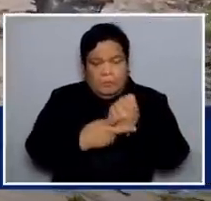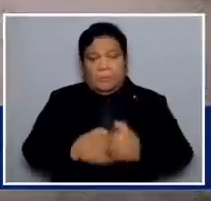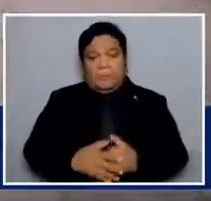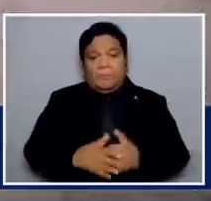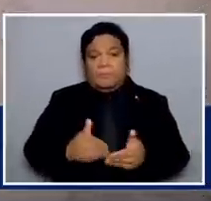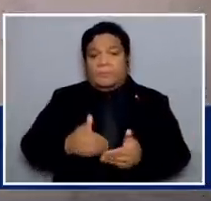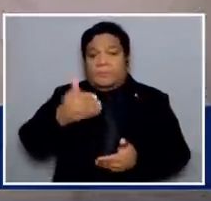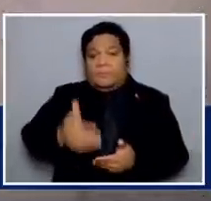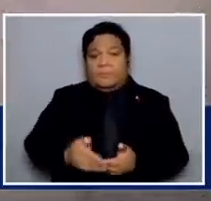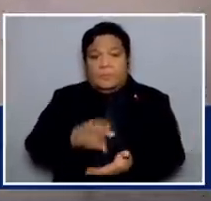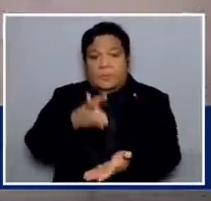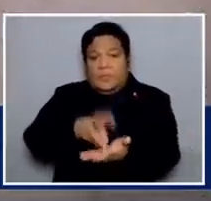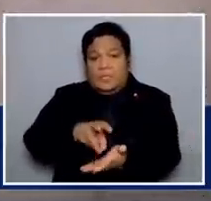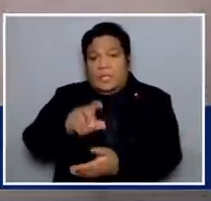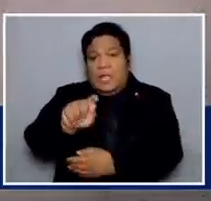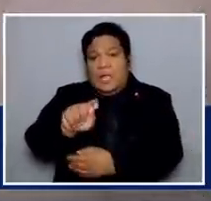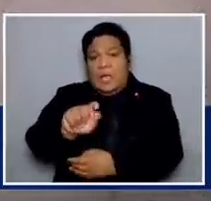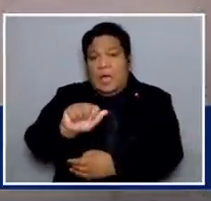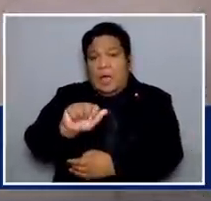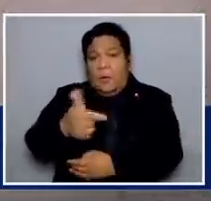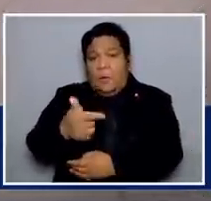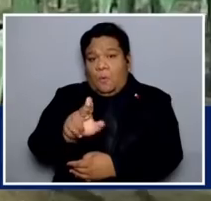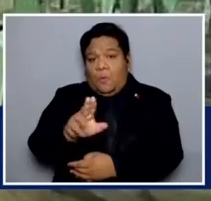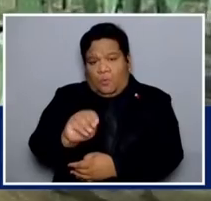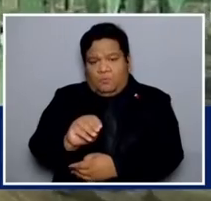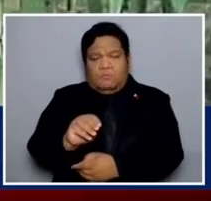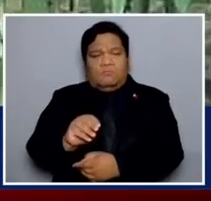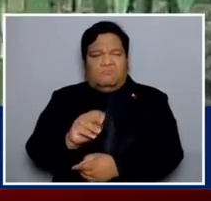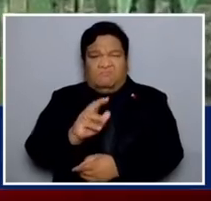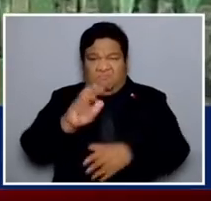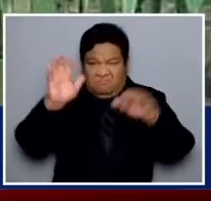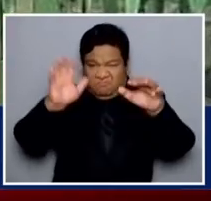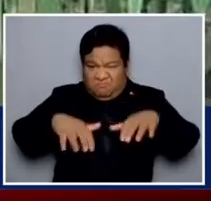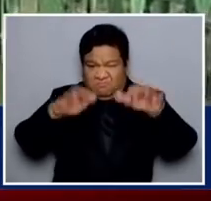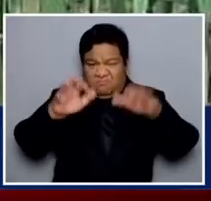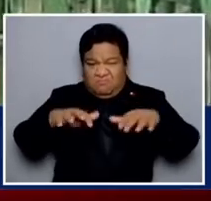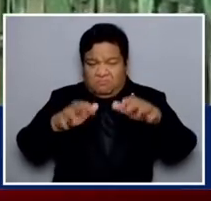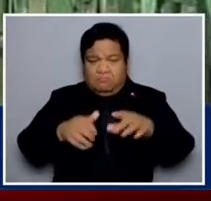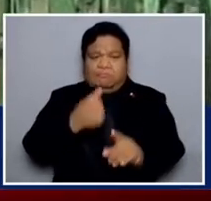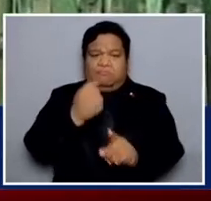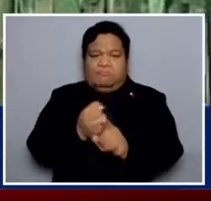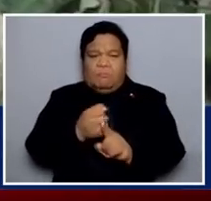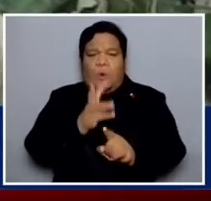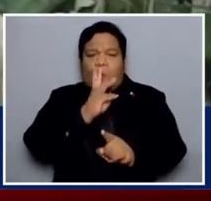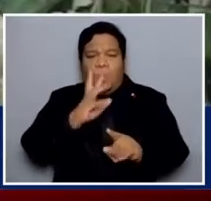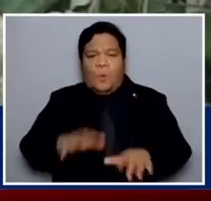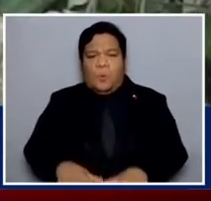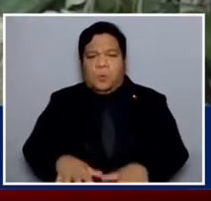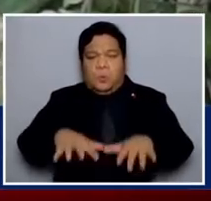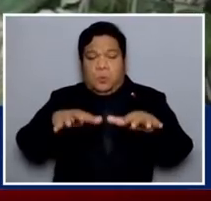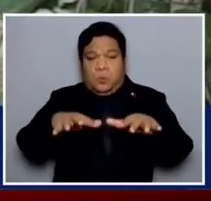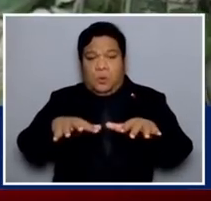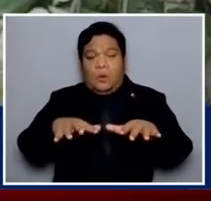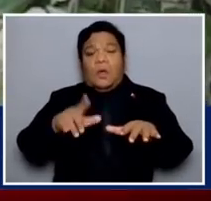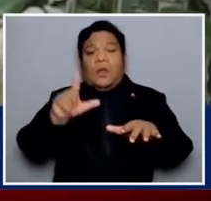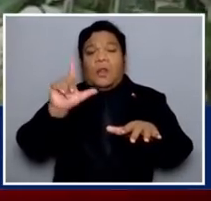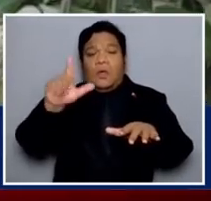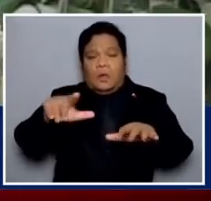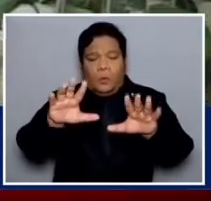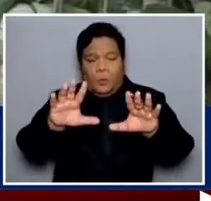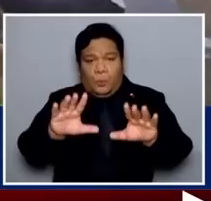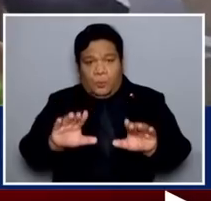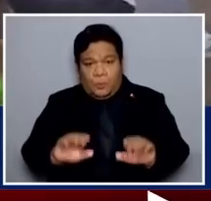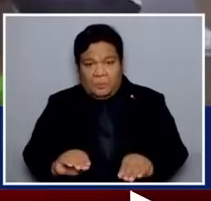binaha din ang ilang lugar budsod ng malakas na ulan nitong weekend. Bagamat humupa rin ang baha, mga putik